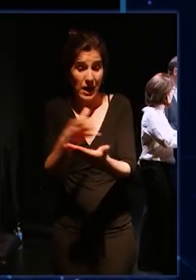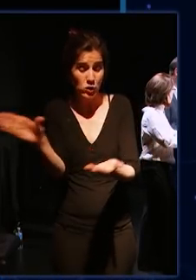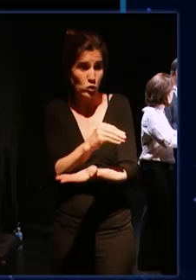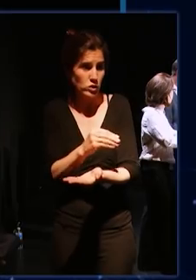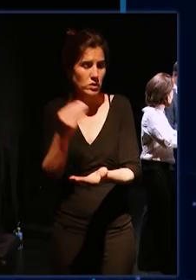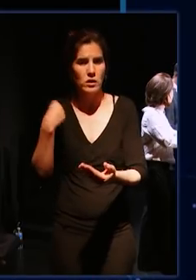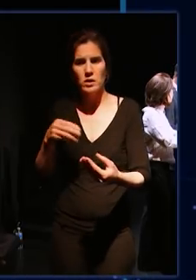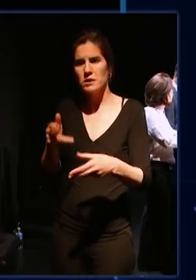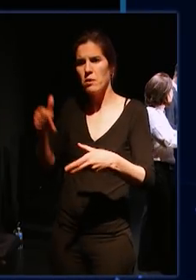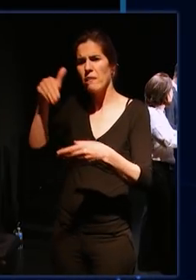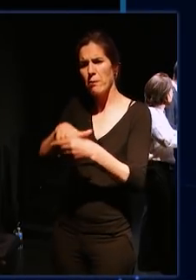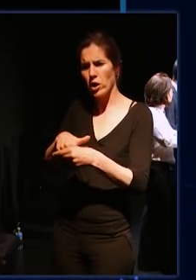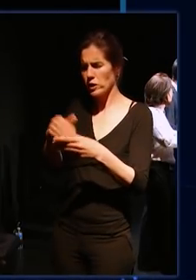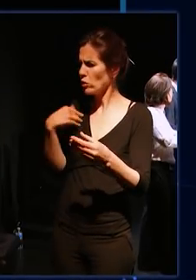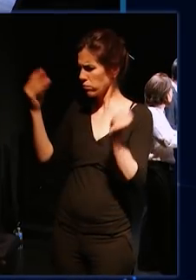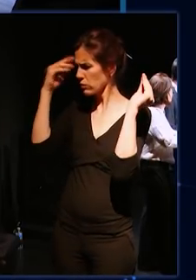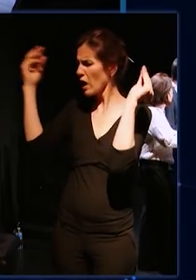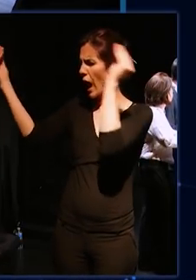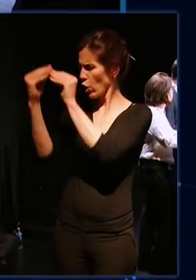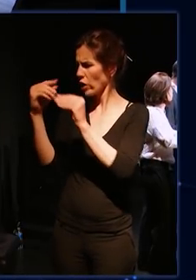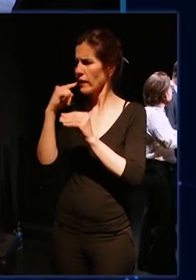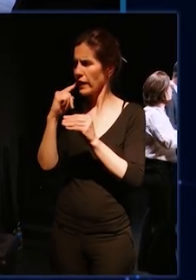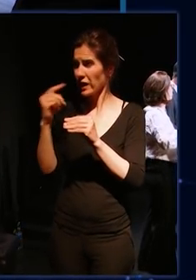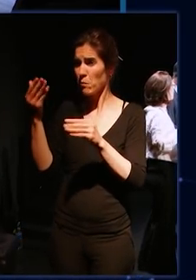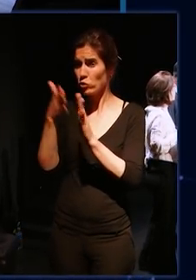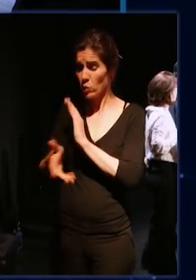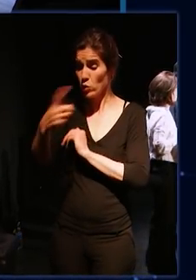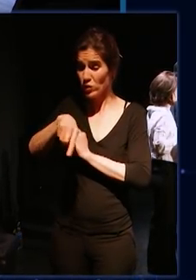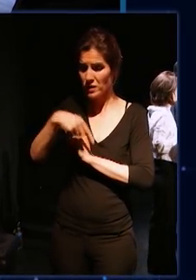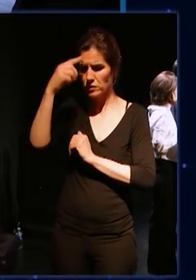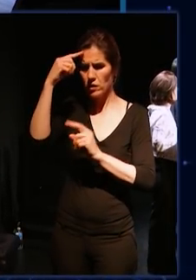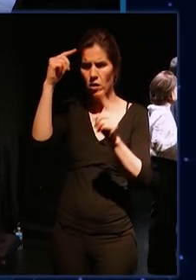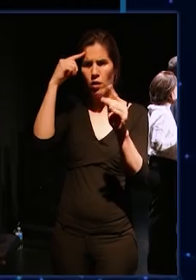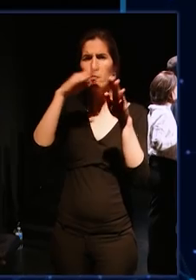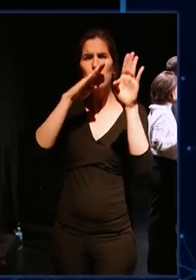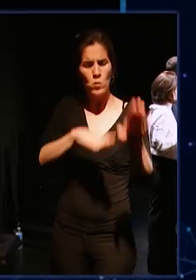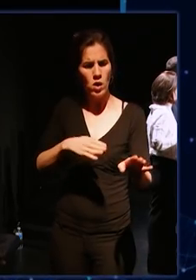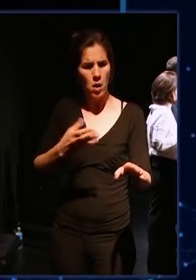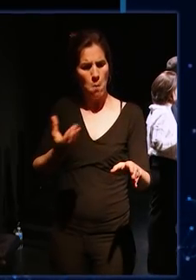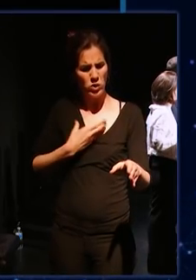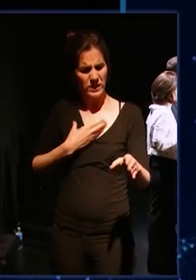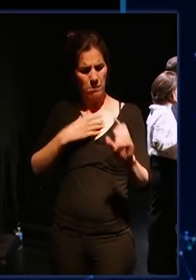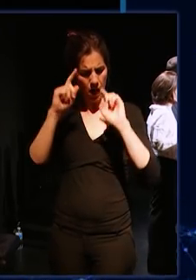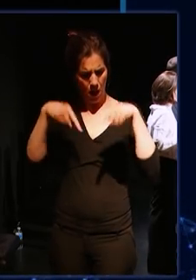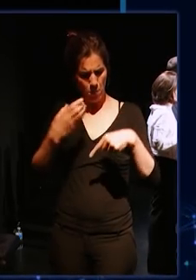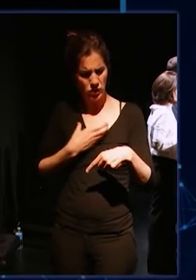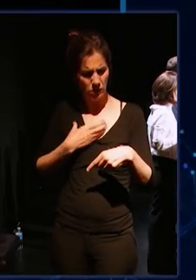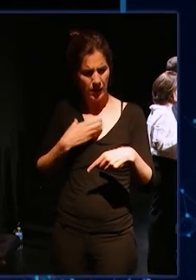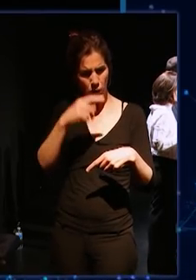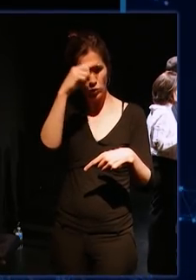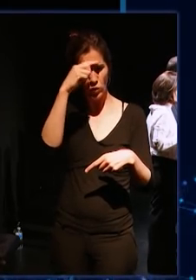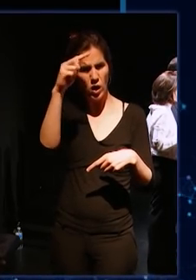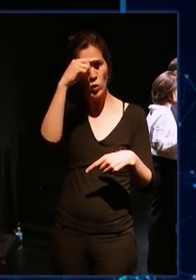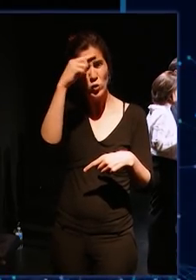d'acord, Enric. I per això nosaltres apostem per municipalitzar la cultura. La cultura ha de poder arribar absolutament a